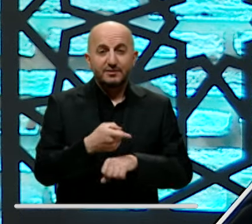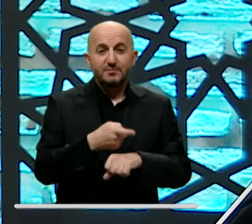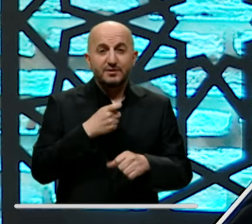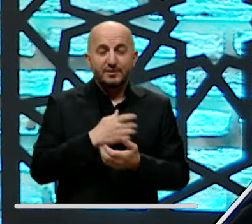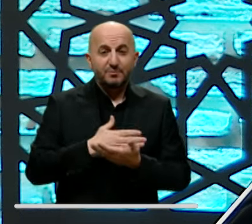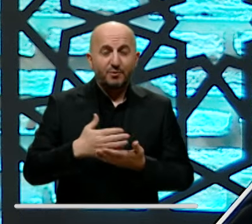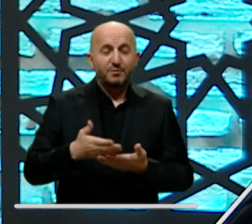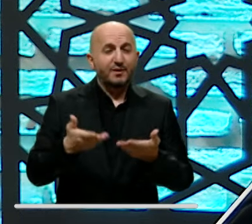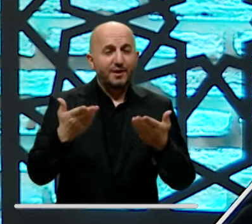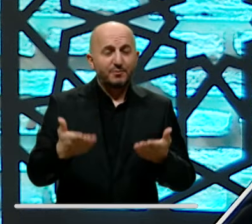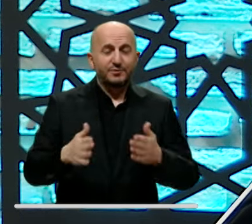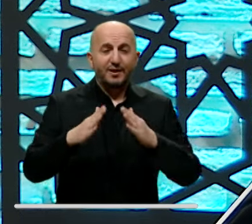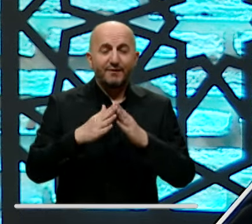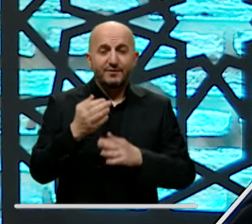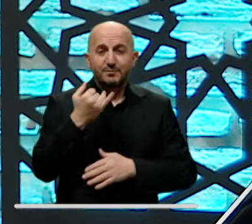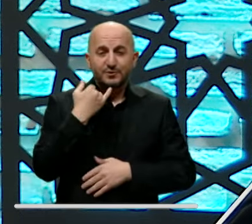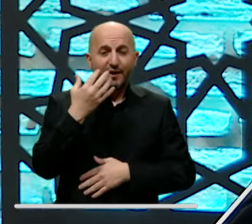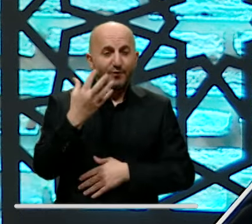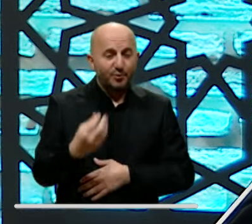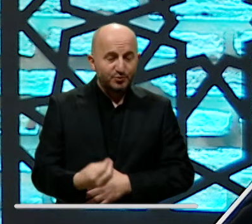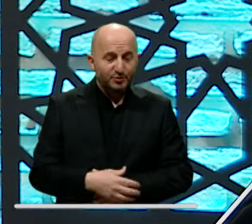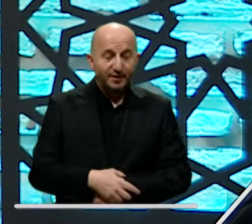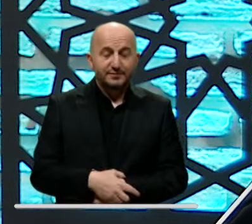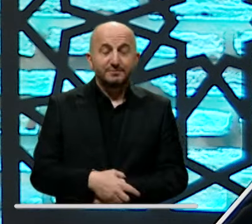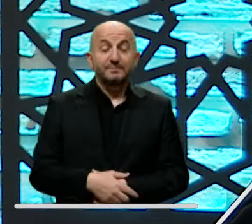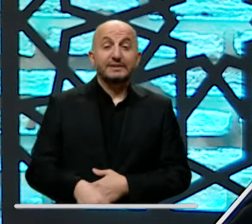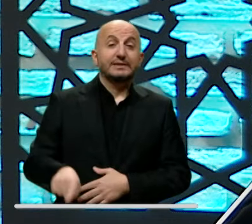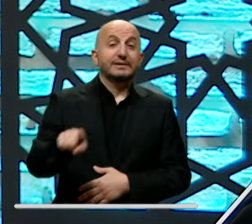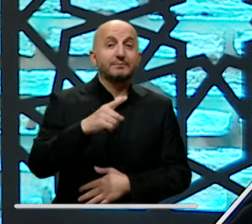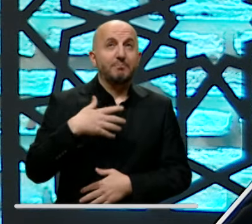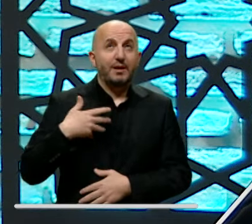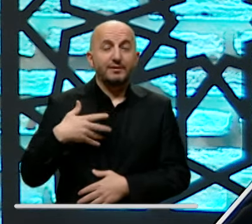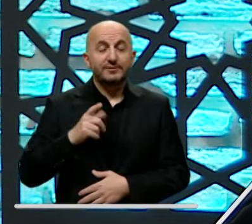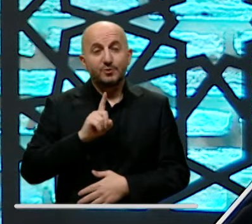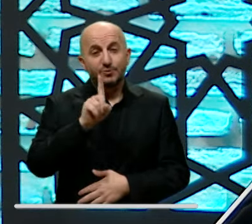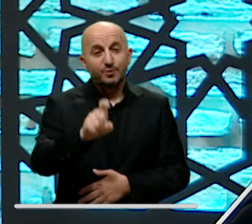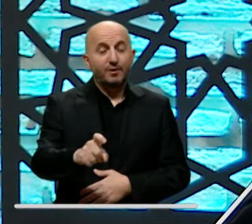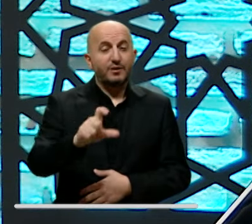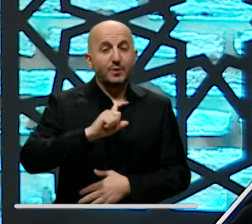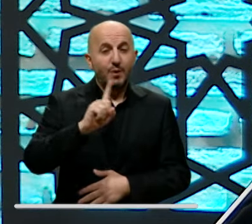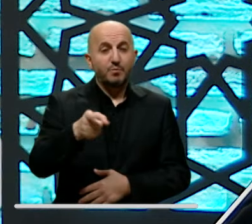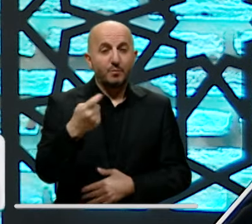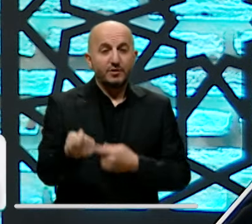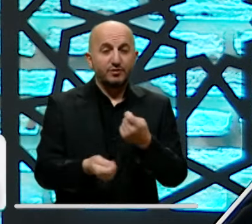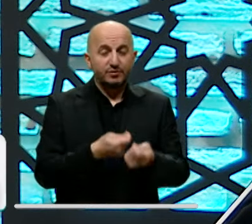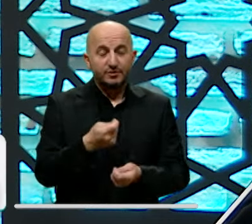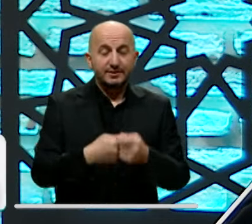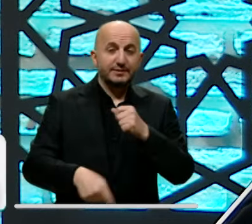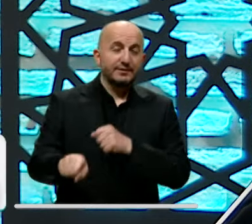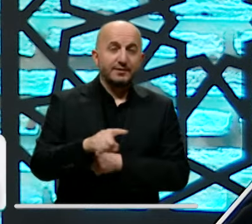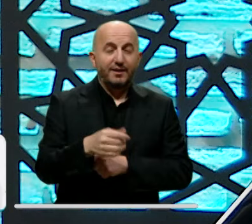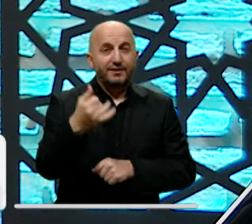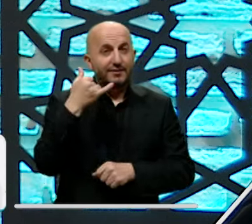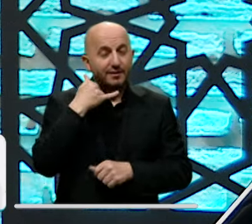boyunca kabul ederseniz hanelerin misafir olacağız ve sizin merak ettiğiniz sorulara cevap bulmaya çalışacağız Sizler de